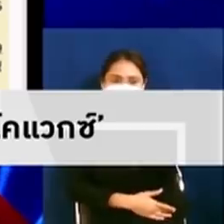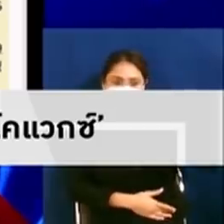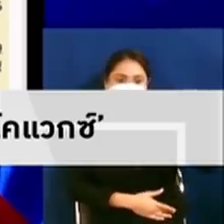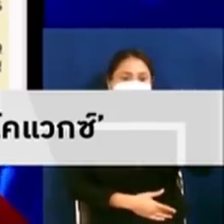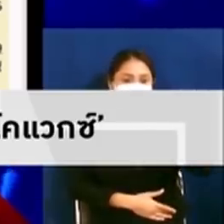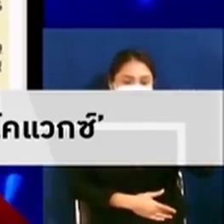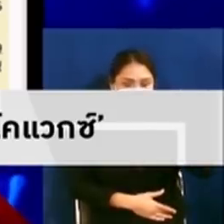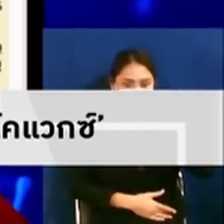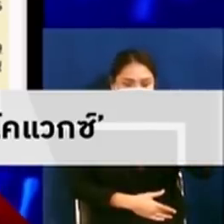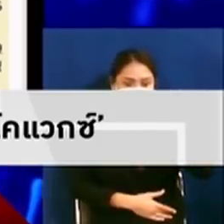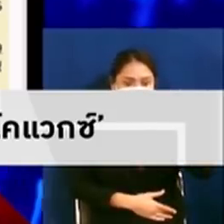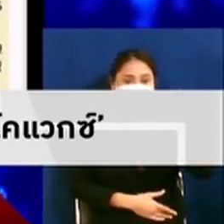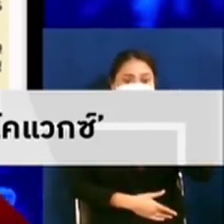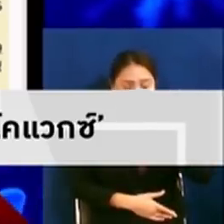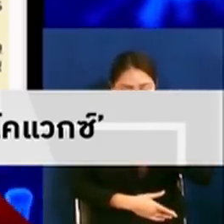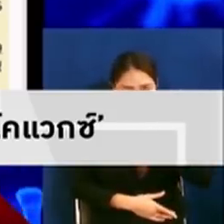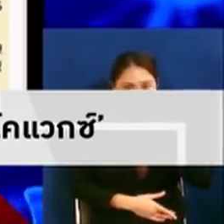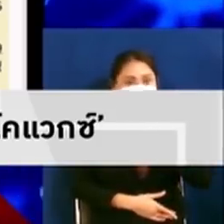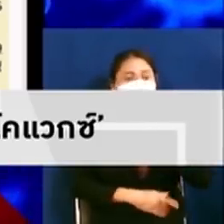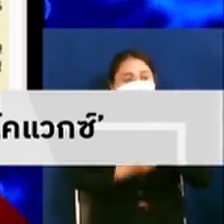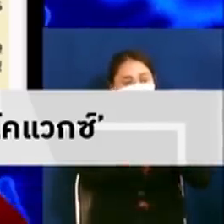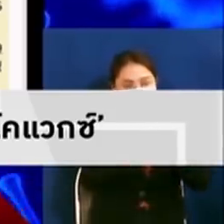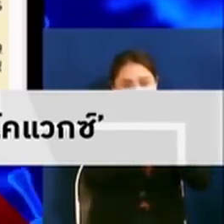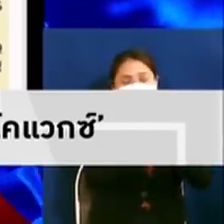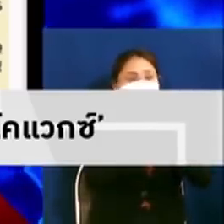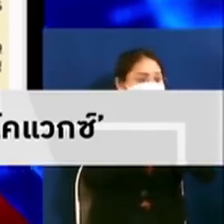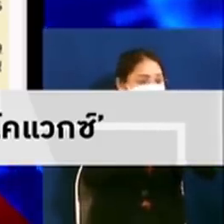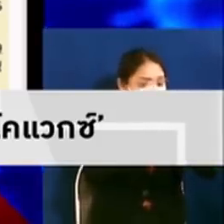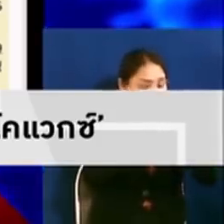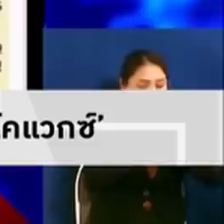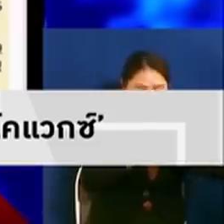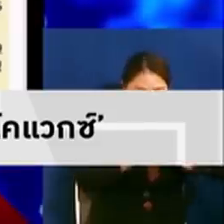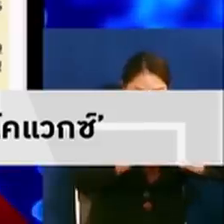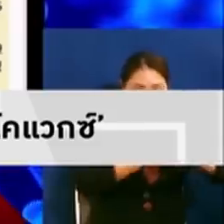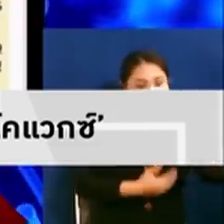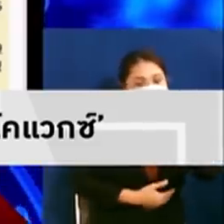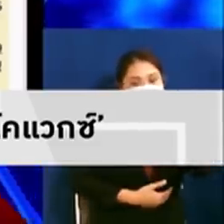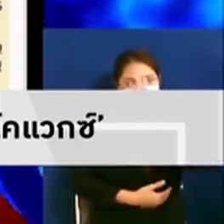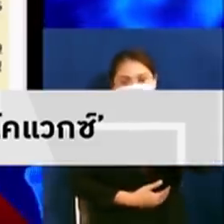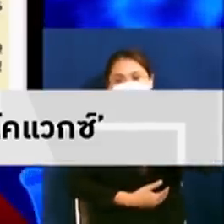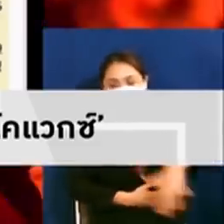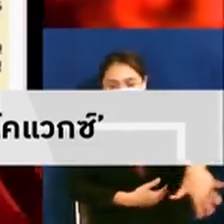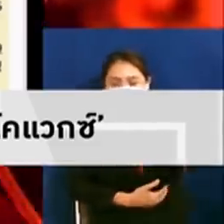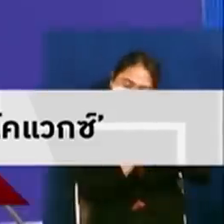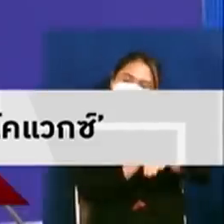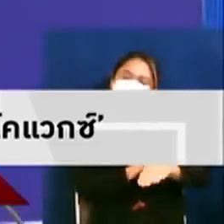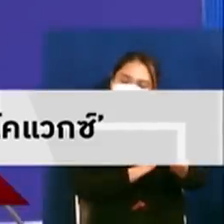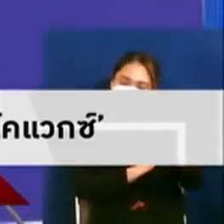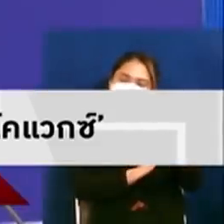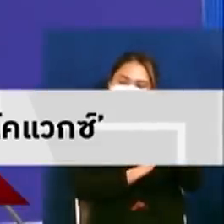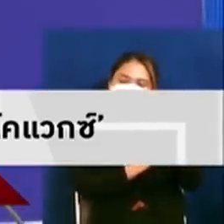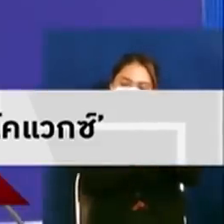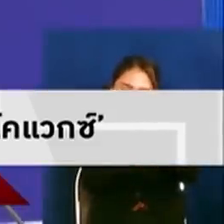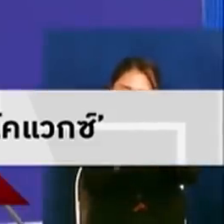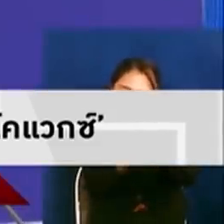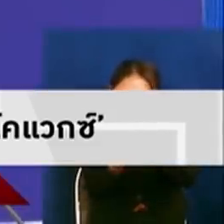อผ่านคณะทำงานคณะกรรมการที่เกี่ยวข้องอย่างที่ได้ดำเนินมาสักครู่นะครับ ครับ สำหรับผมเนี่ย